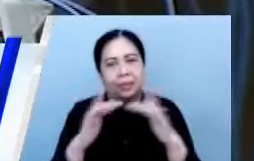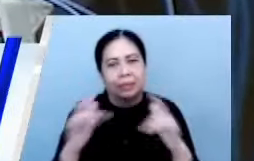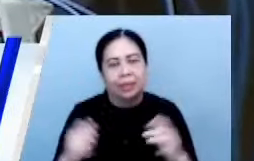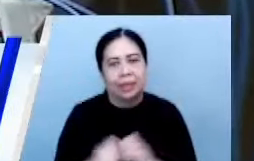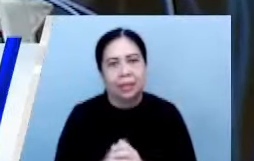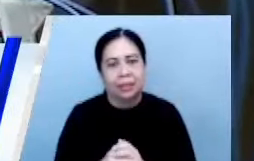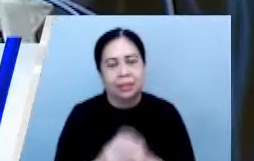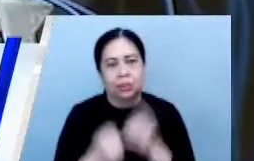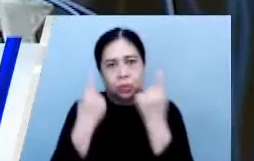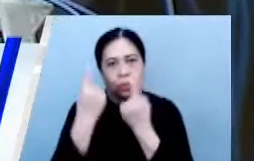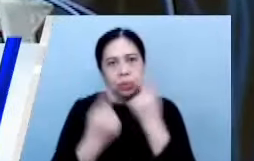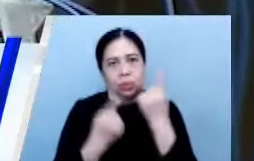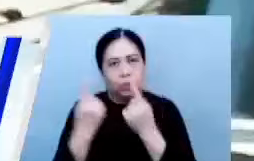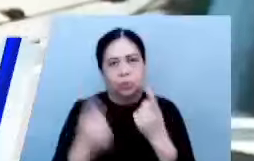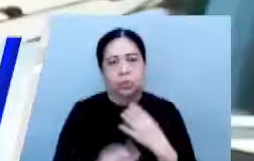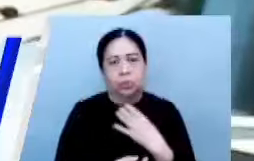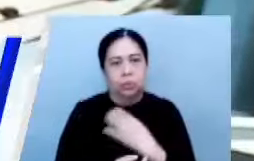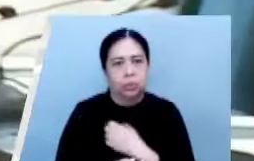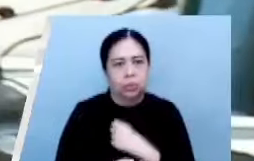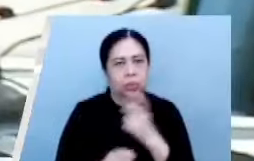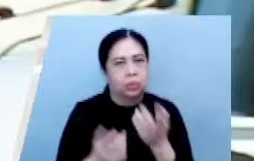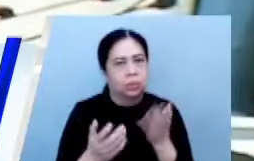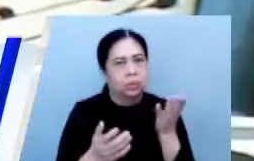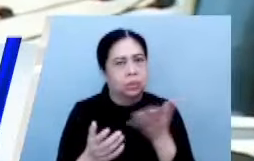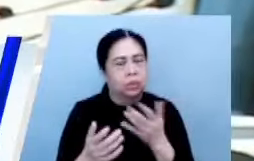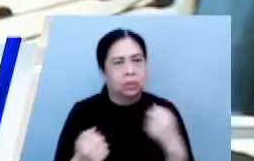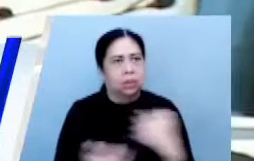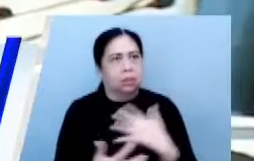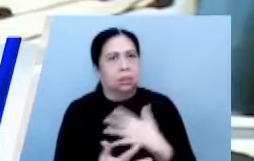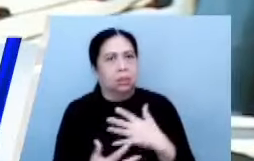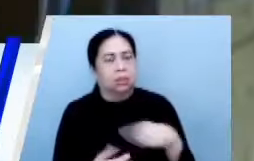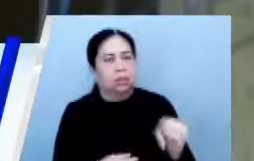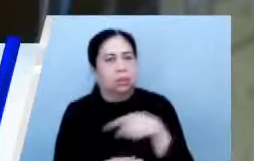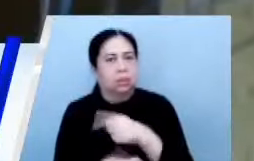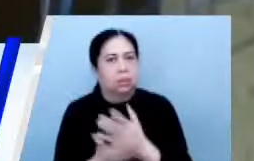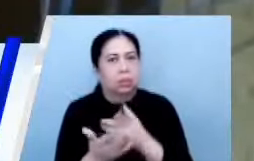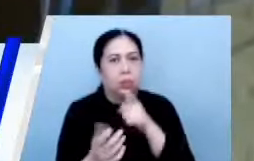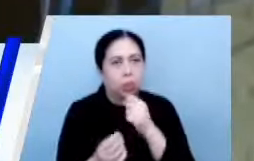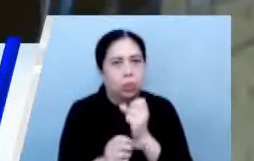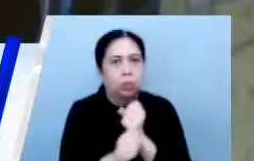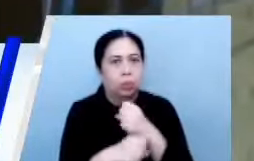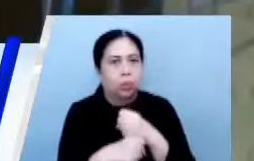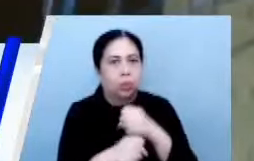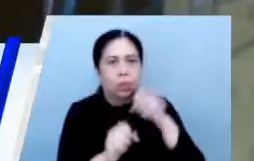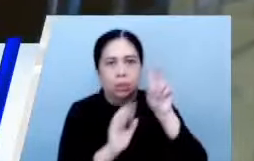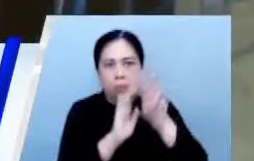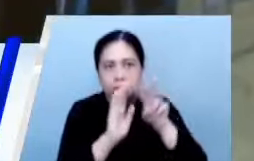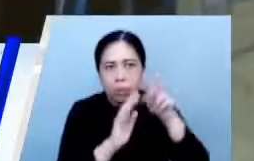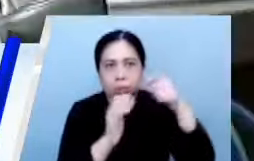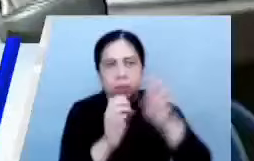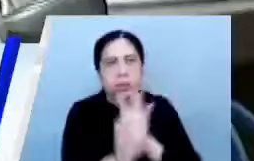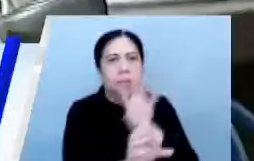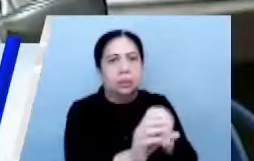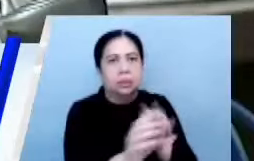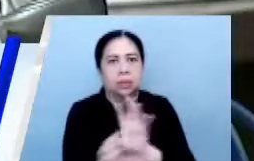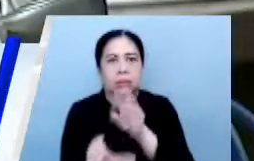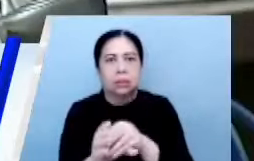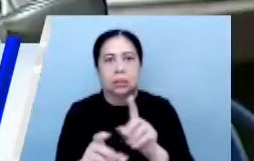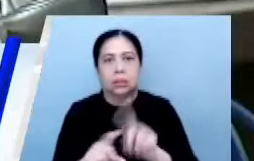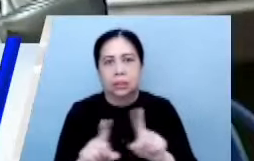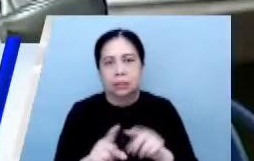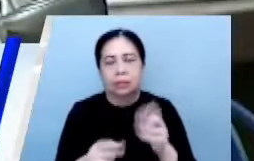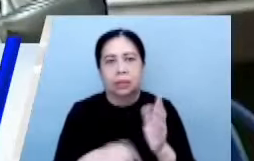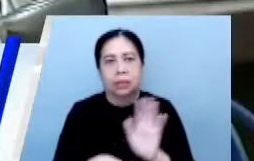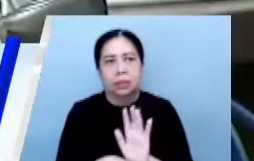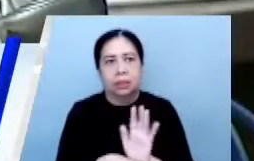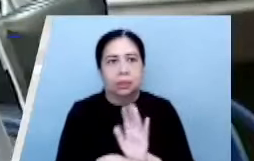isang mambabatas na magdulot ito ng chilling effect sa ibang gumagawa ng pelikula na nag-i-immerse sa mga probinsya. Baka matakot yung